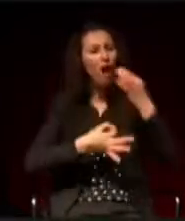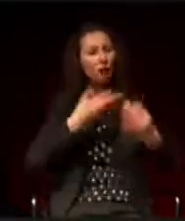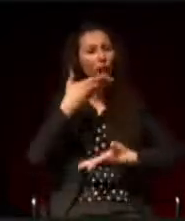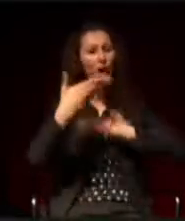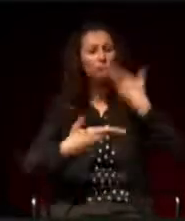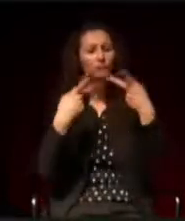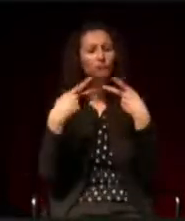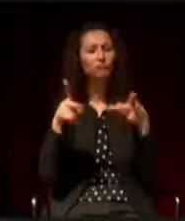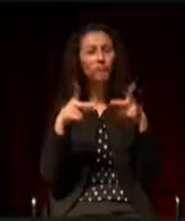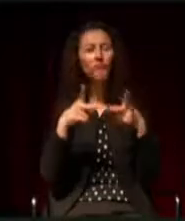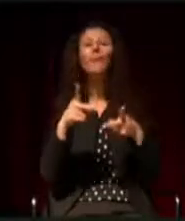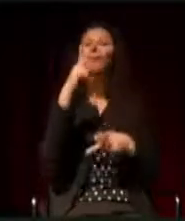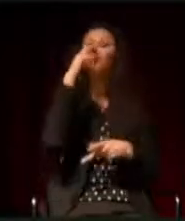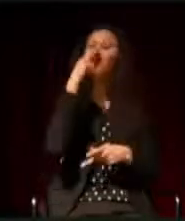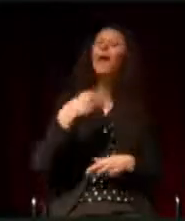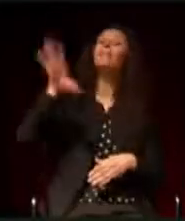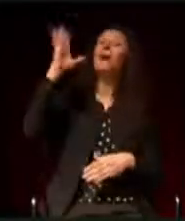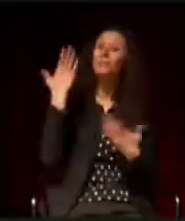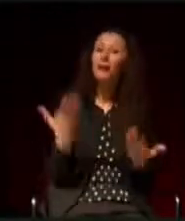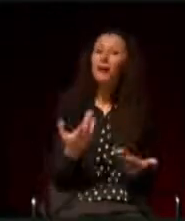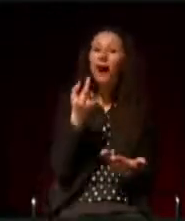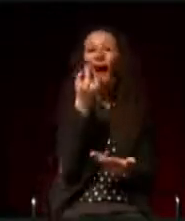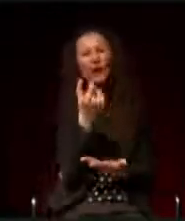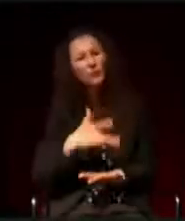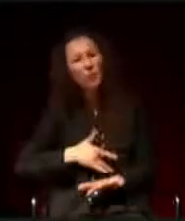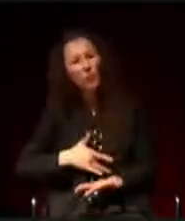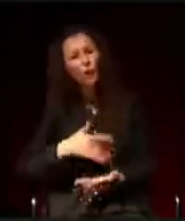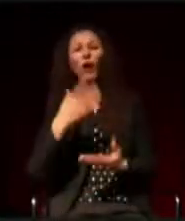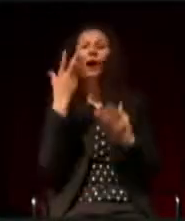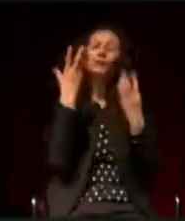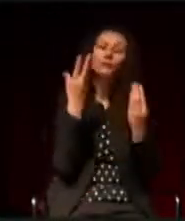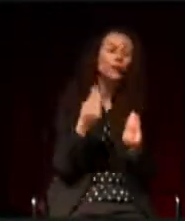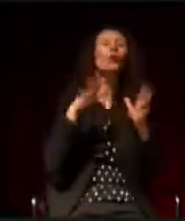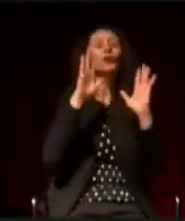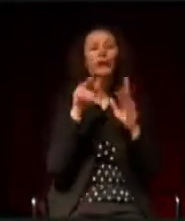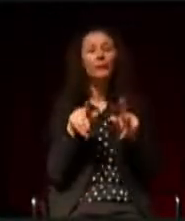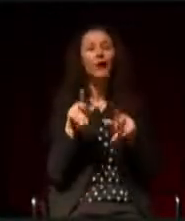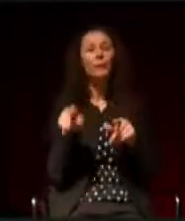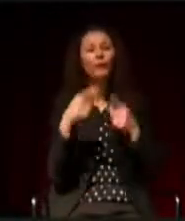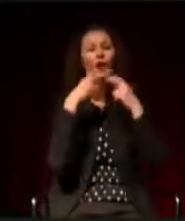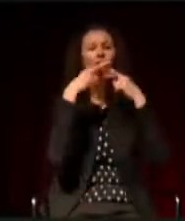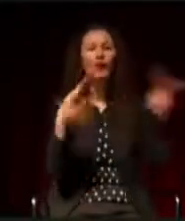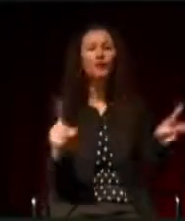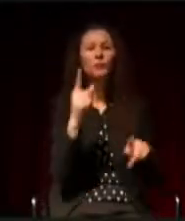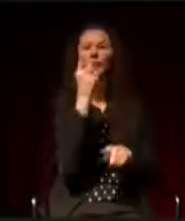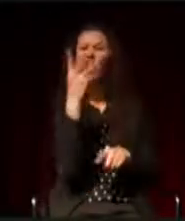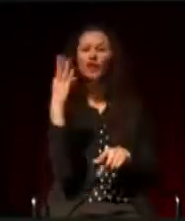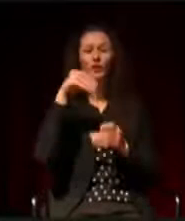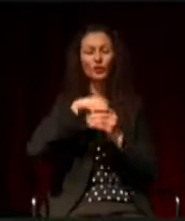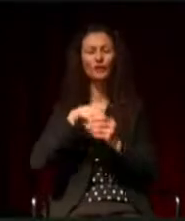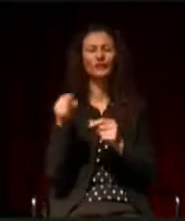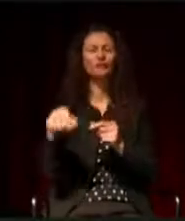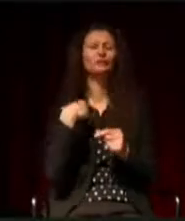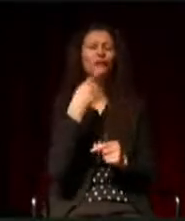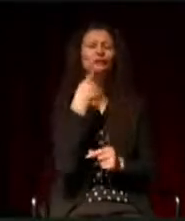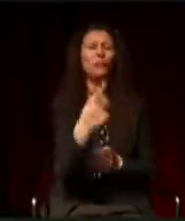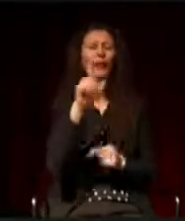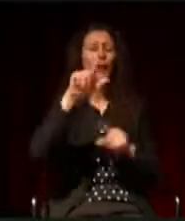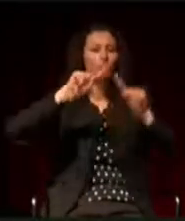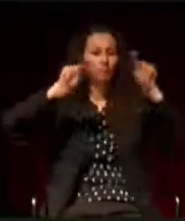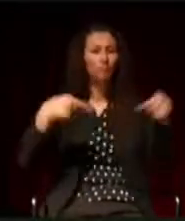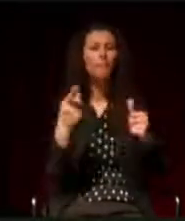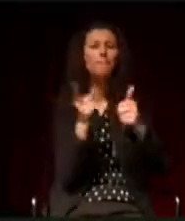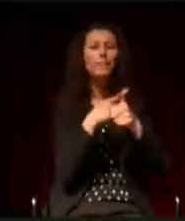edilebilir. Beğenilmeyebilir, az beğenen olabilir, çok beğenen olabilir ama şu açık birkaç noktanın altını çizmek lazım.